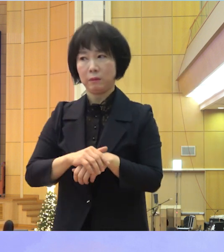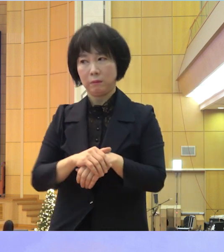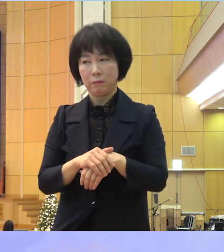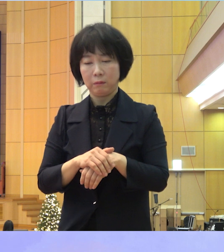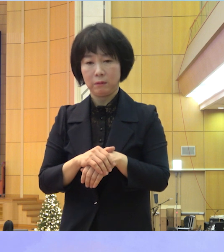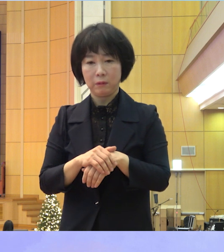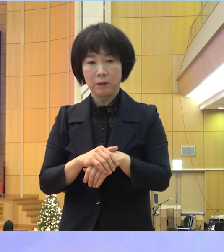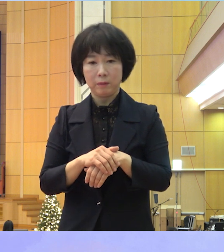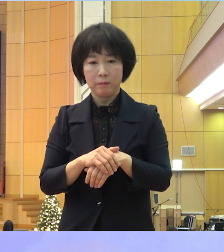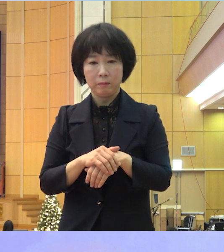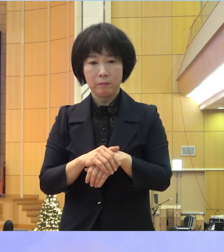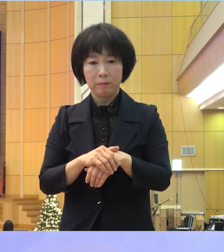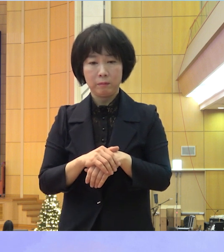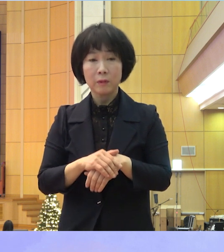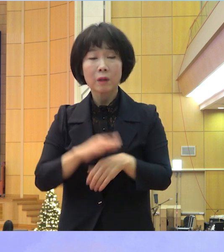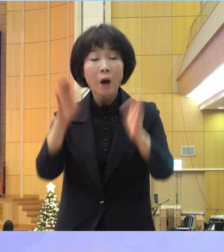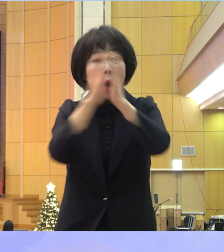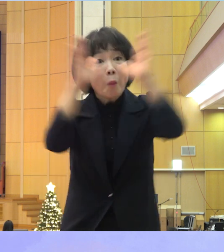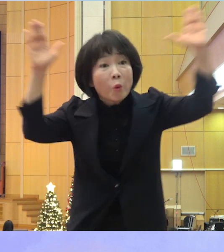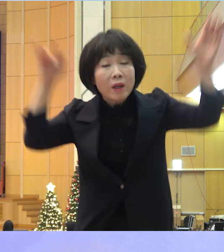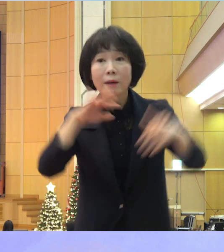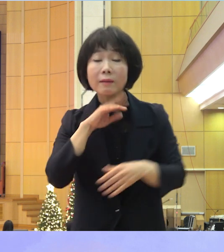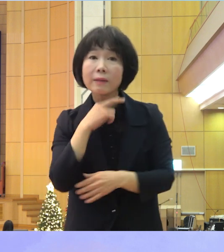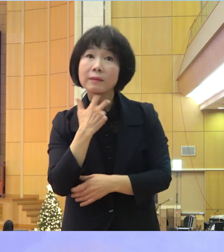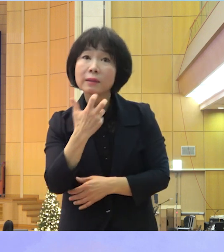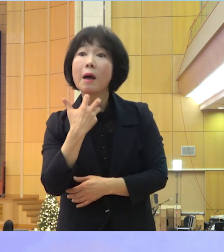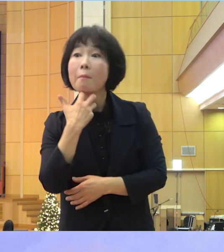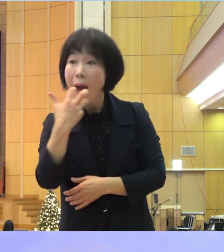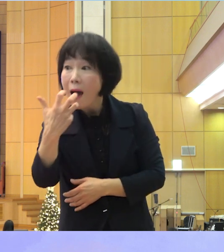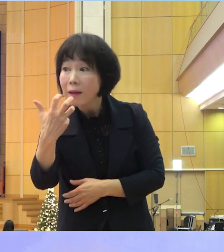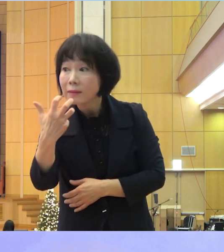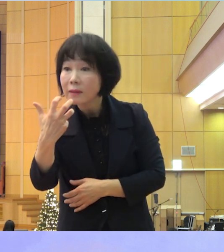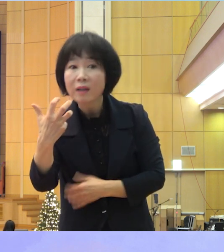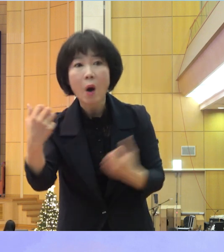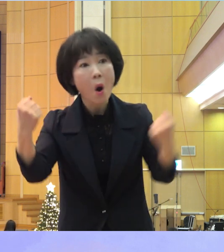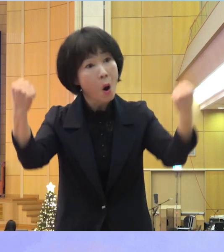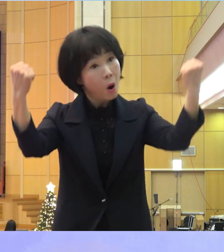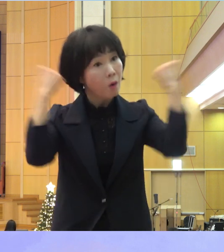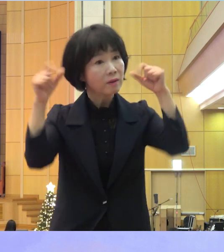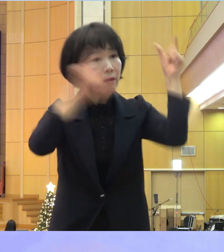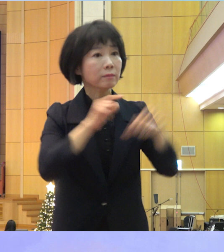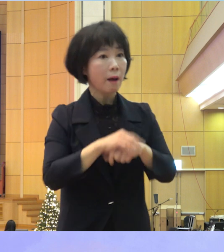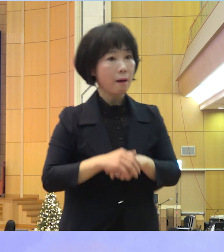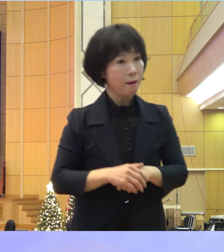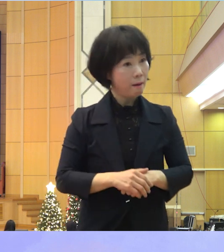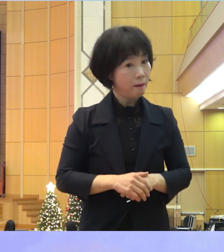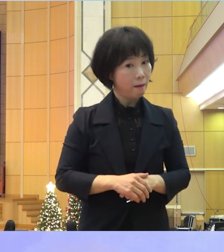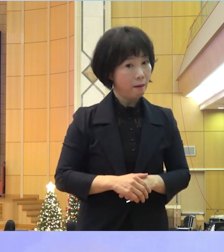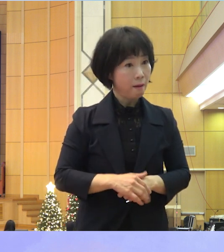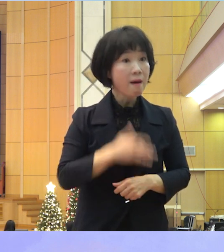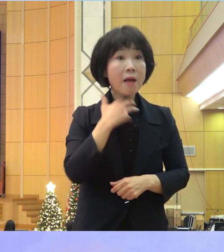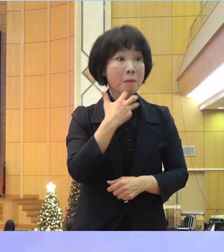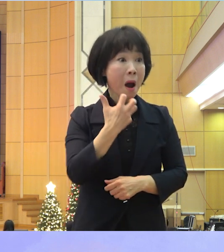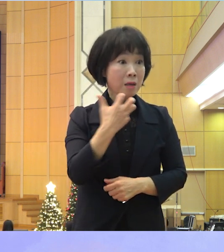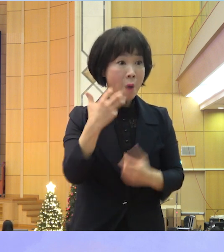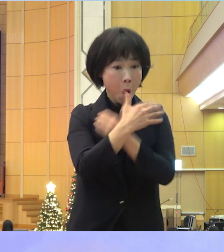시편 90절에 70까지 살고 80까지 사는데, 자기는 건강해서 80까지 살았는데 이제 죽어야